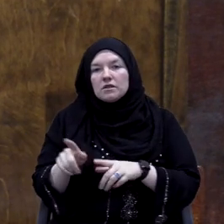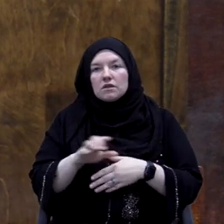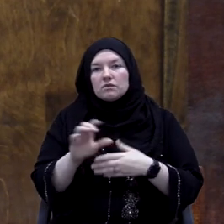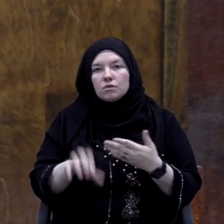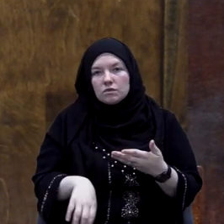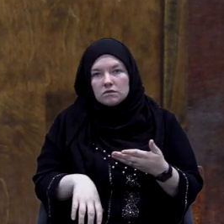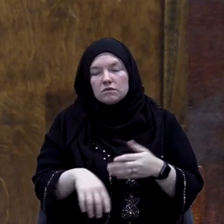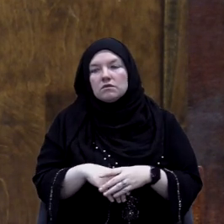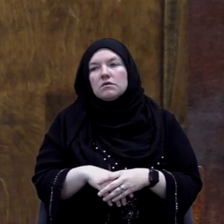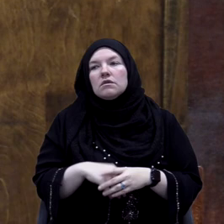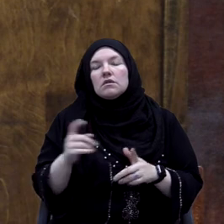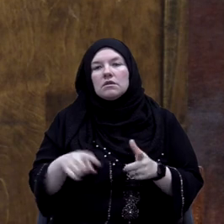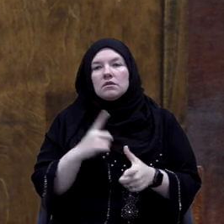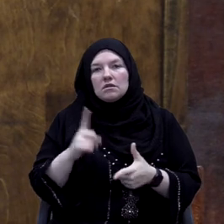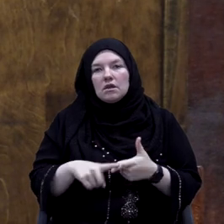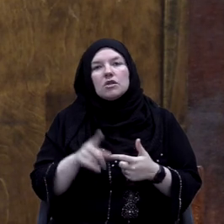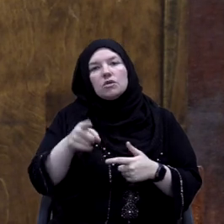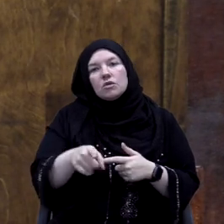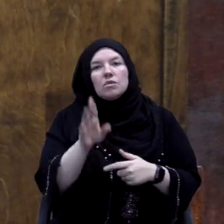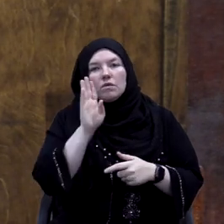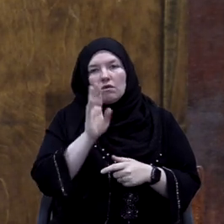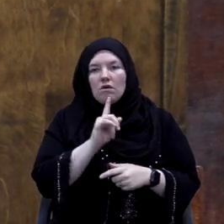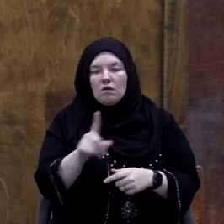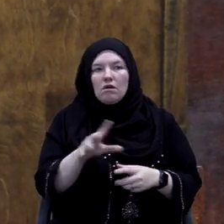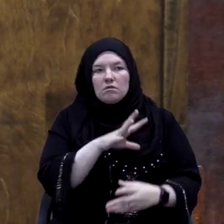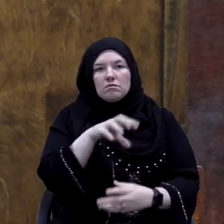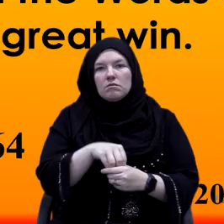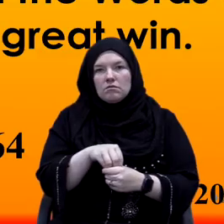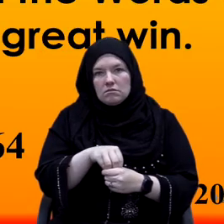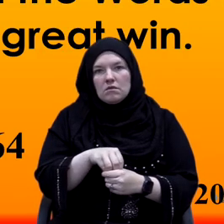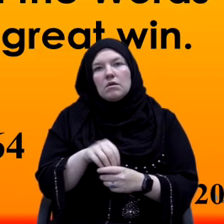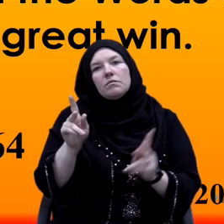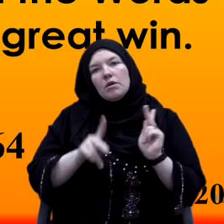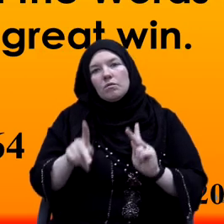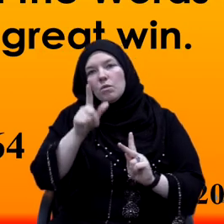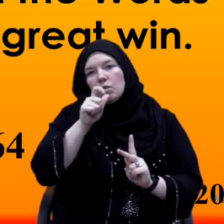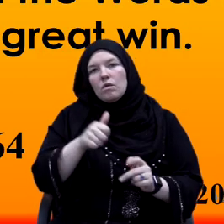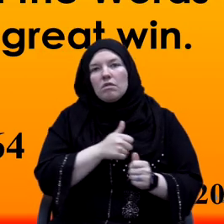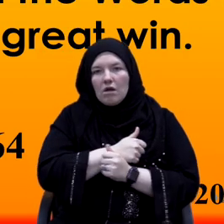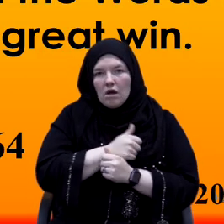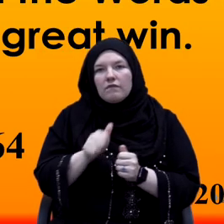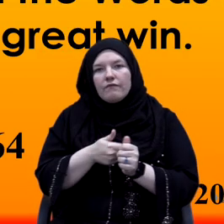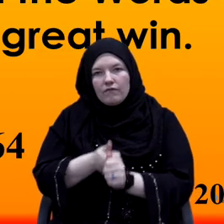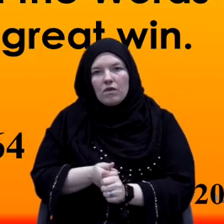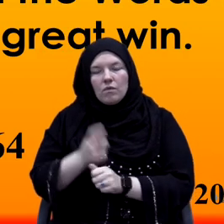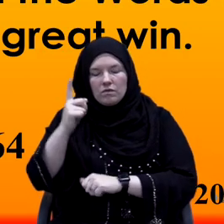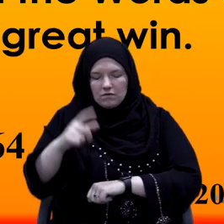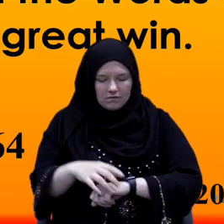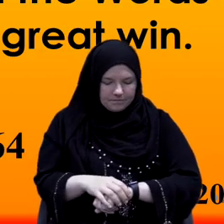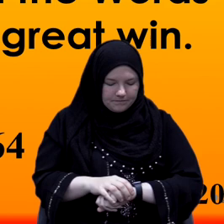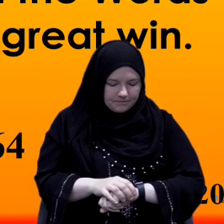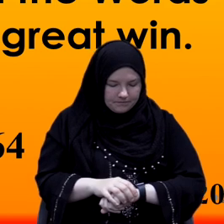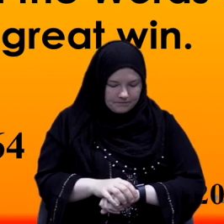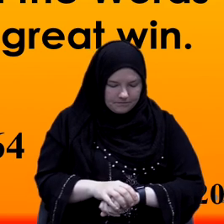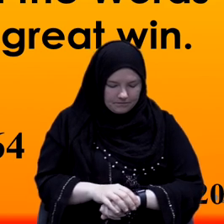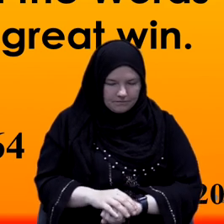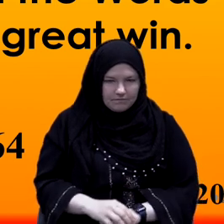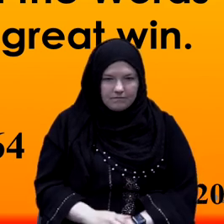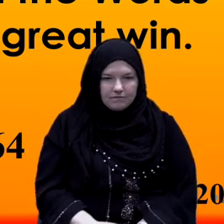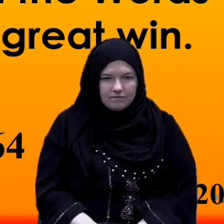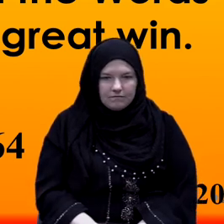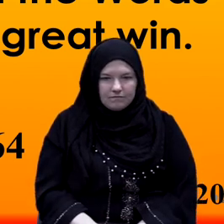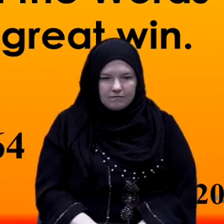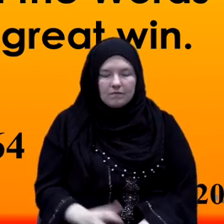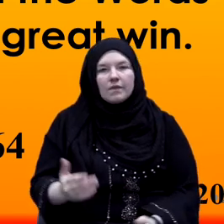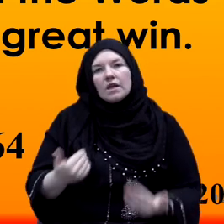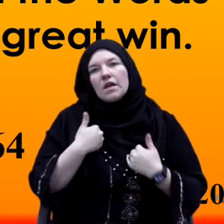consequences, then you are among awliyaullah. لَهُمُ الْبُشْرَى فِي الْحَيَاةِ الدُّنْيَا. They have the